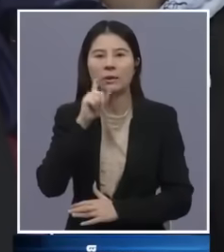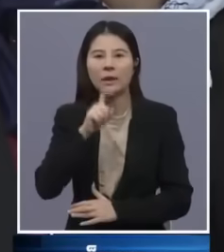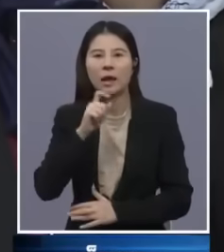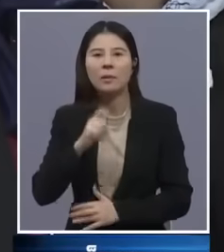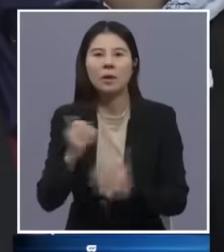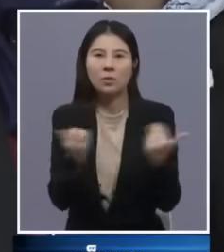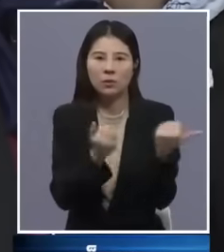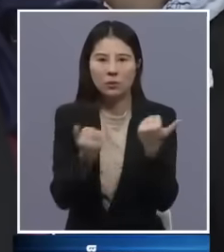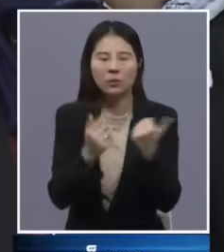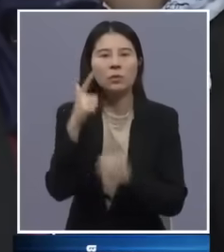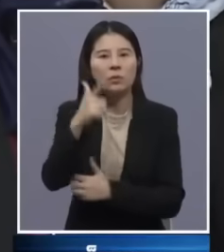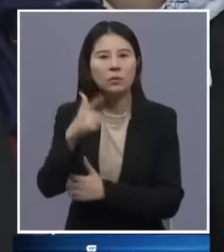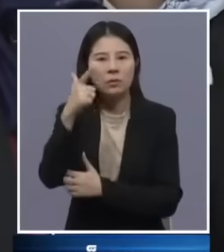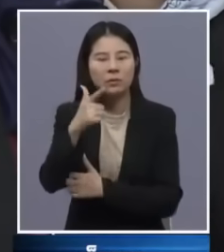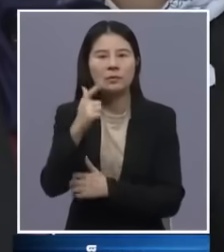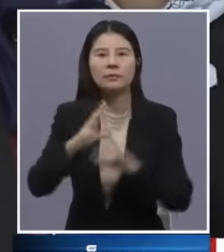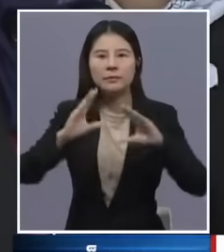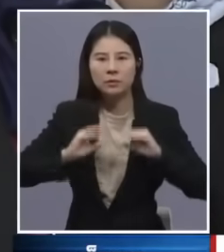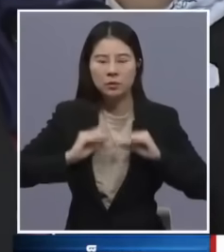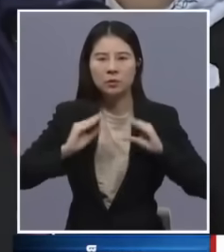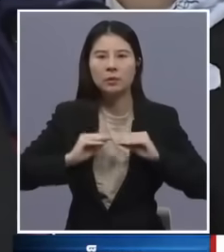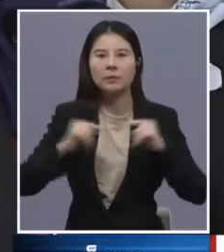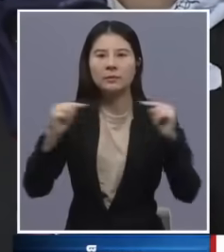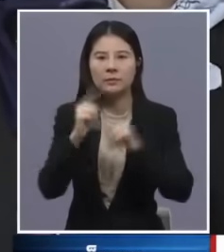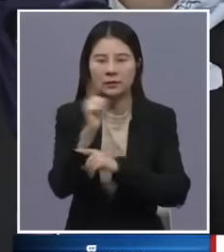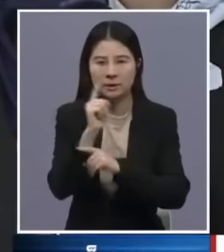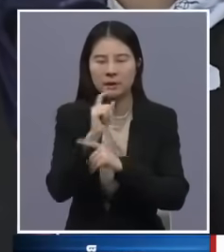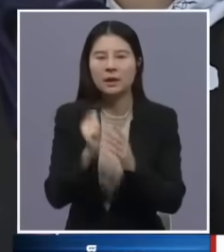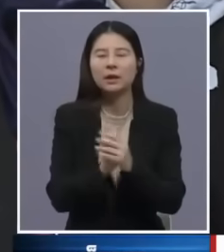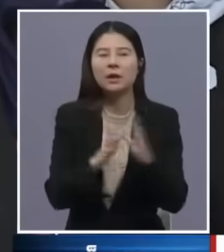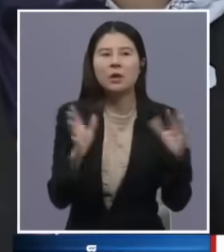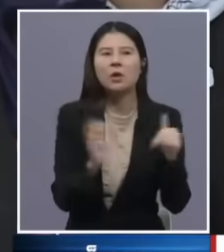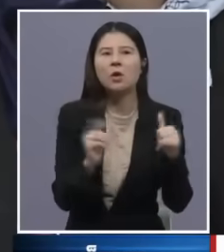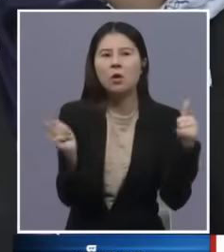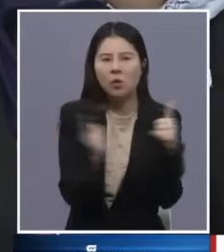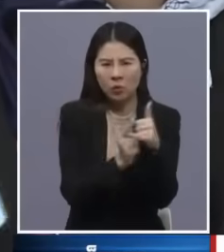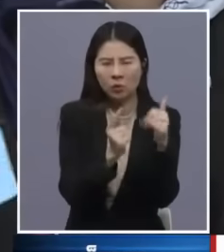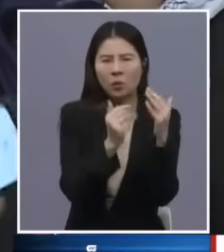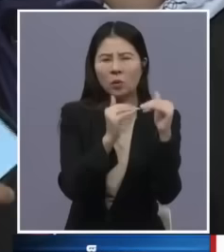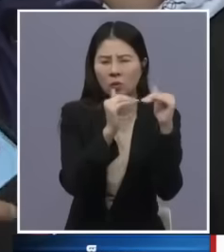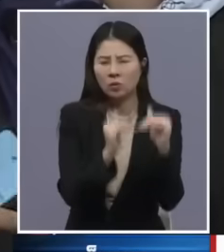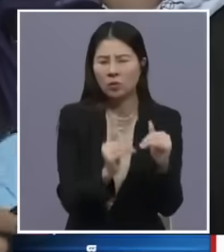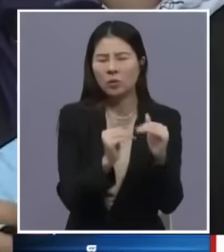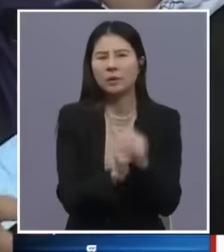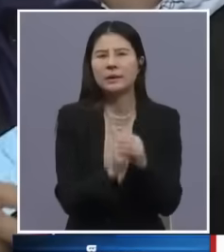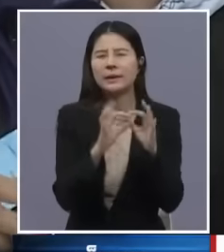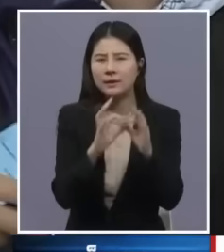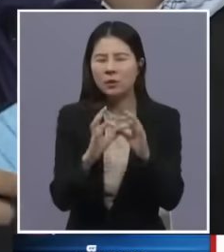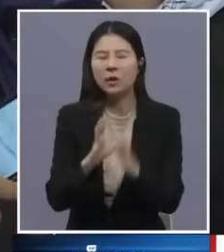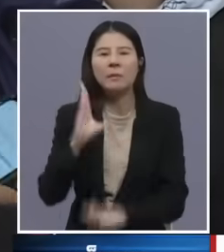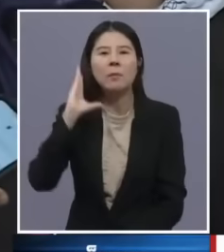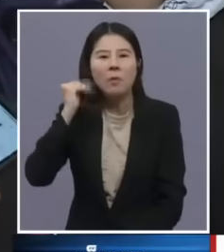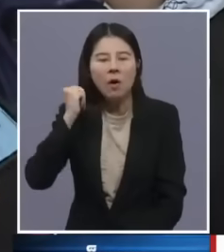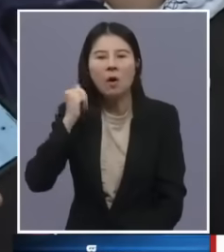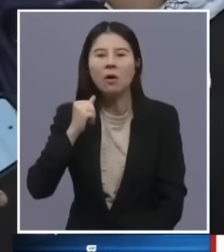รเพราะว่าต้องยอมรับเลยถ้าพูดถึงเรื่องของนิรโทษกรรมมันก็จะมีคนไปเชื่อมโยงกับคุณพ่อของคุณอุ้งอิงอย่างคุณทักษิณชินวัตรว่